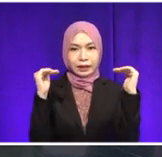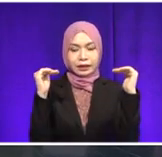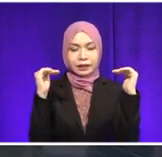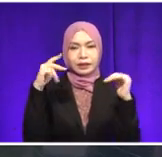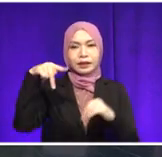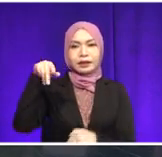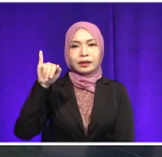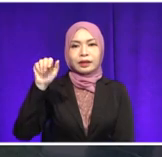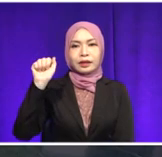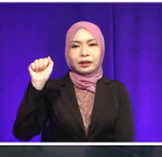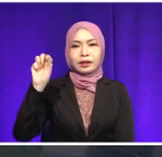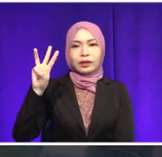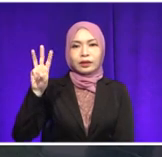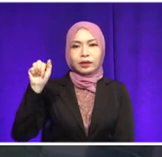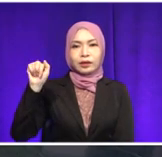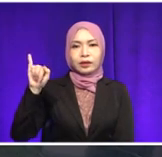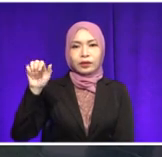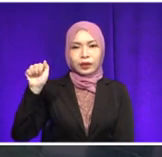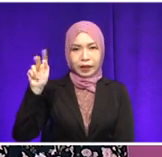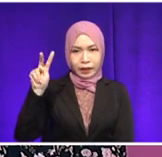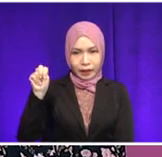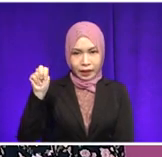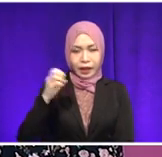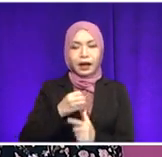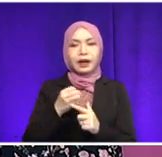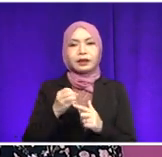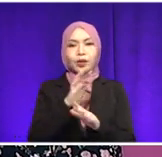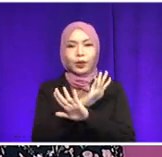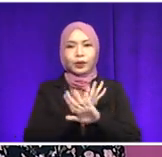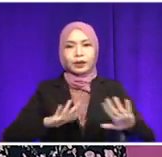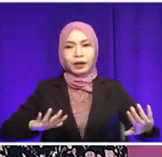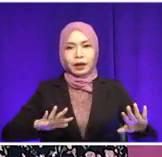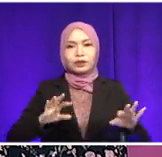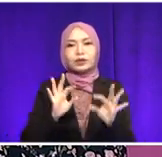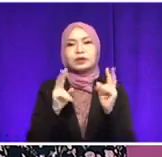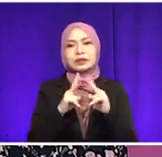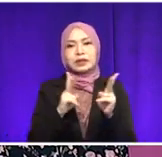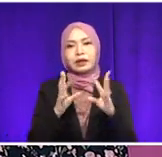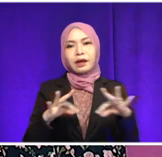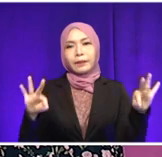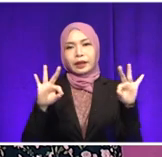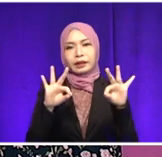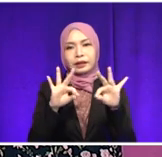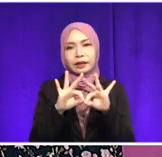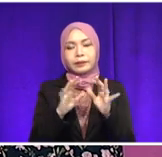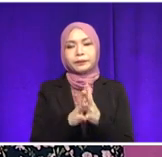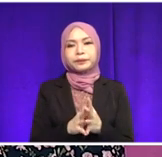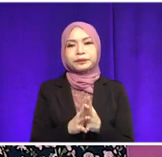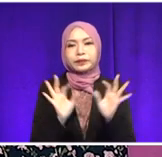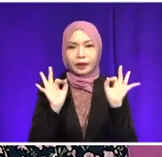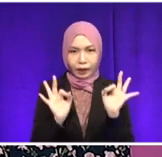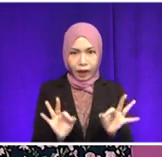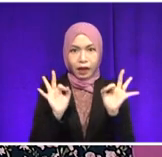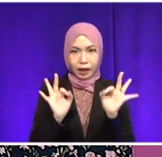satu badan biawaknya saja yang perlu kita patuhi Oke jadi contohnya kalau kita buat